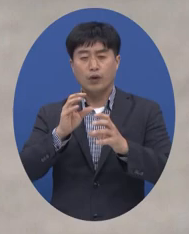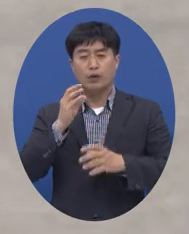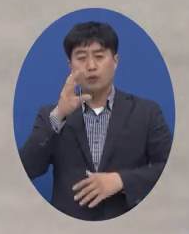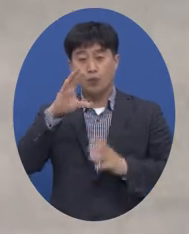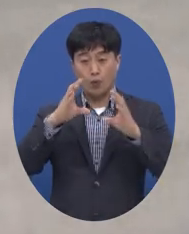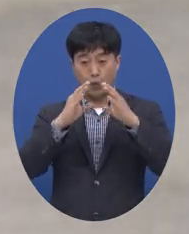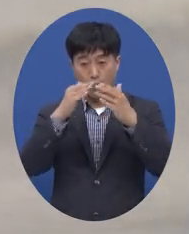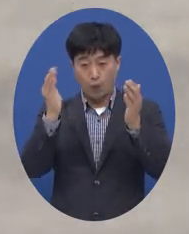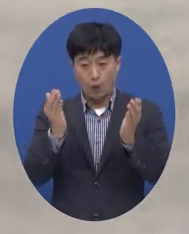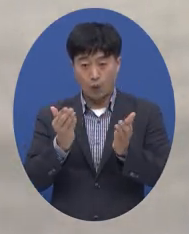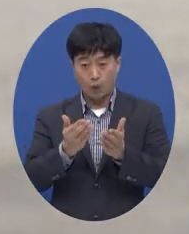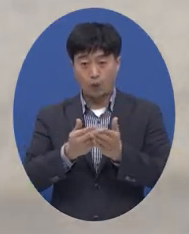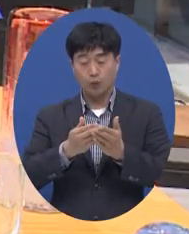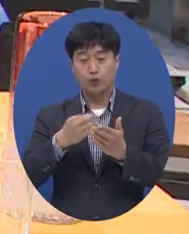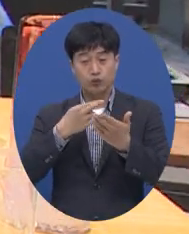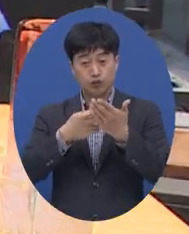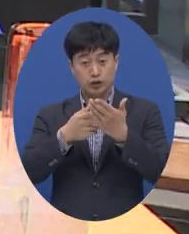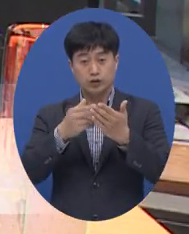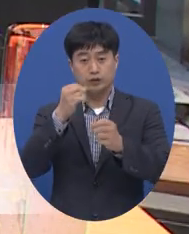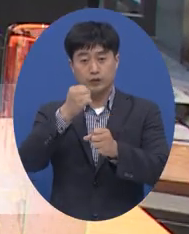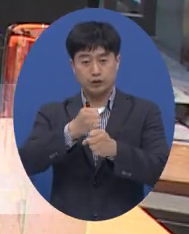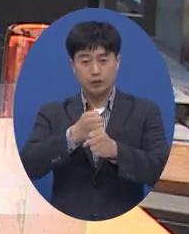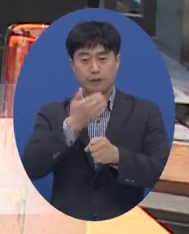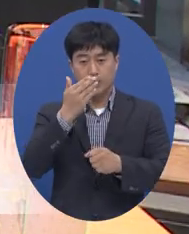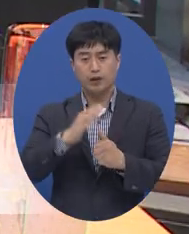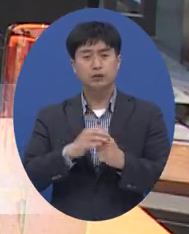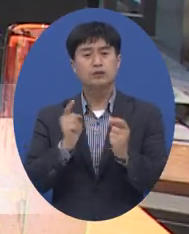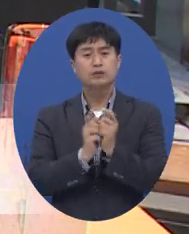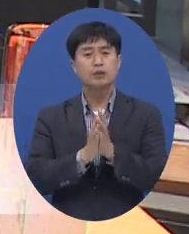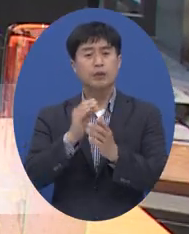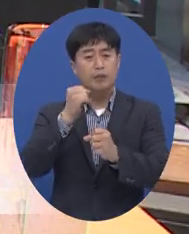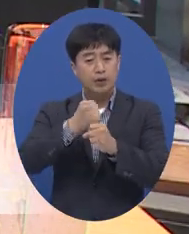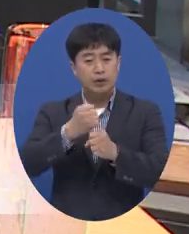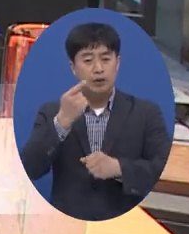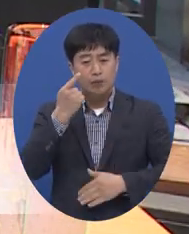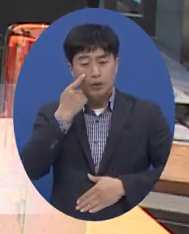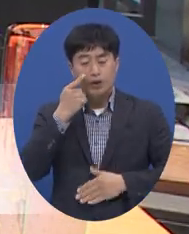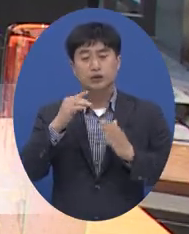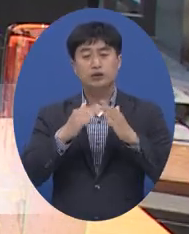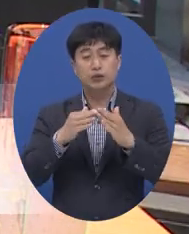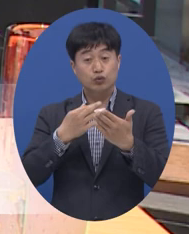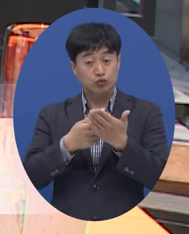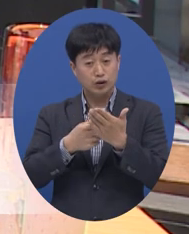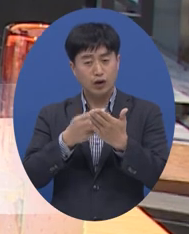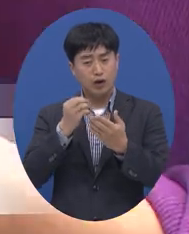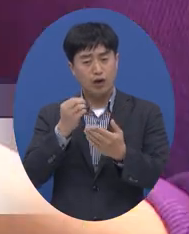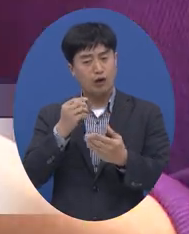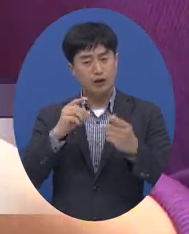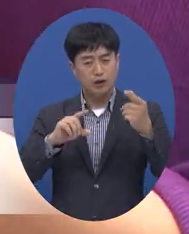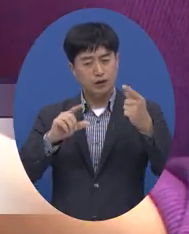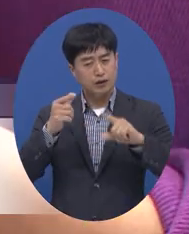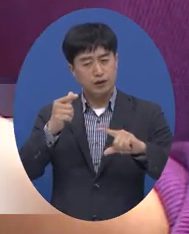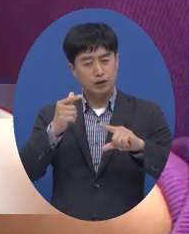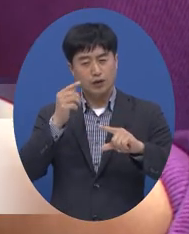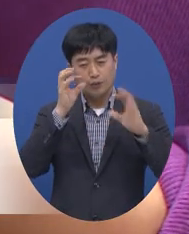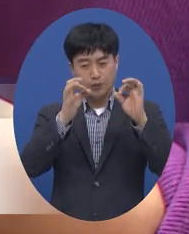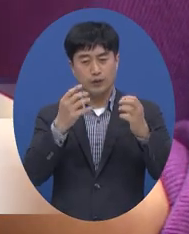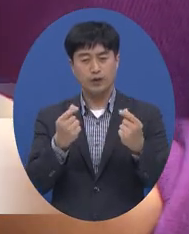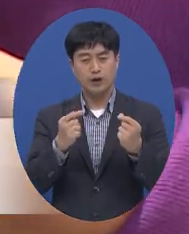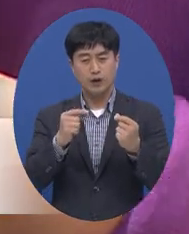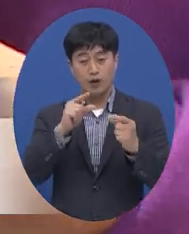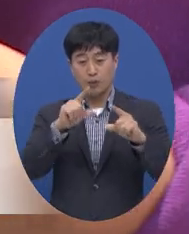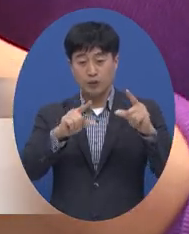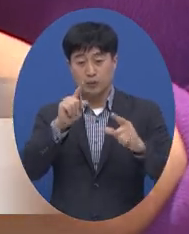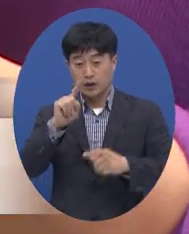유리잔이 금세 완성됐습니다. 직접 만들어보니까 집에 있던 유리들이 좀 다르게 보일 것 같아요. 그 모양 하나하나가 엄청 섬세한 작업이란 걸